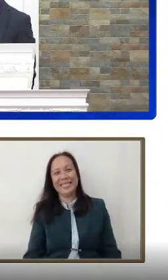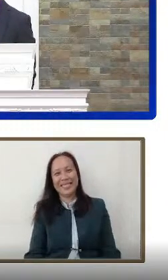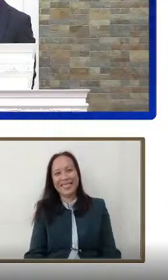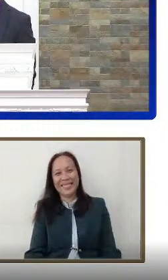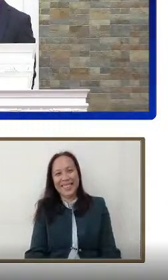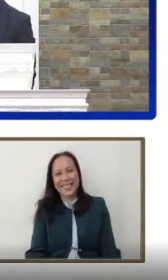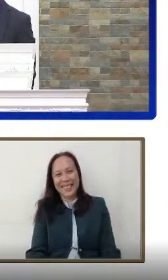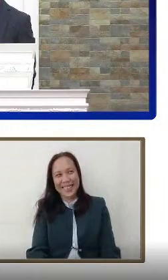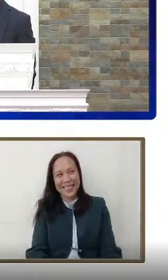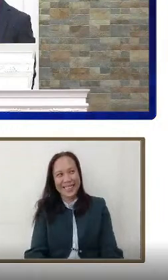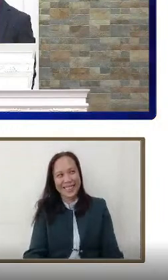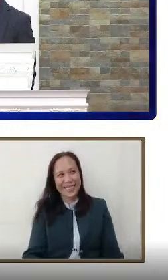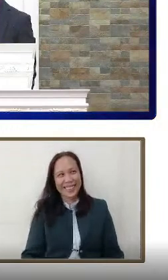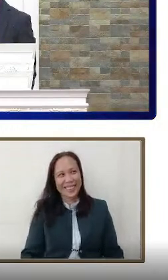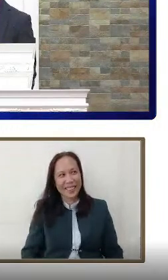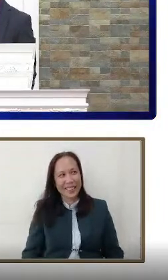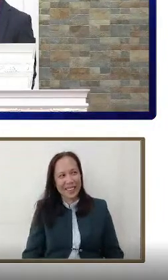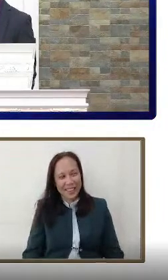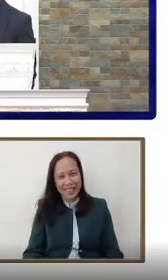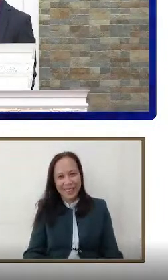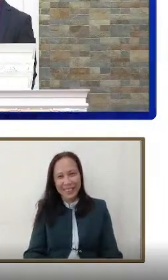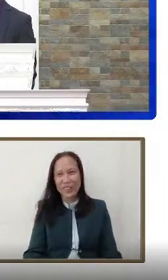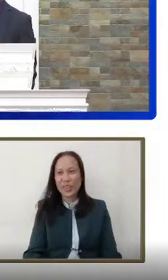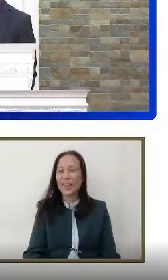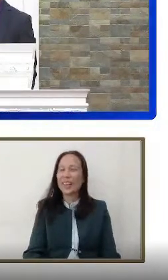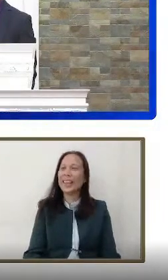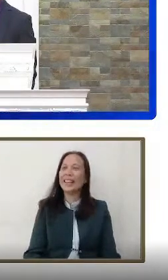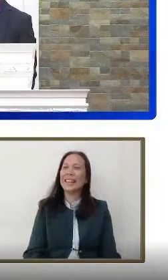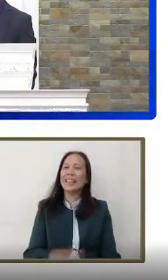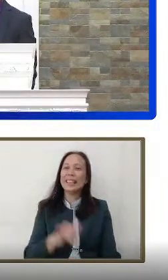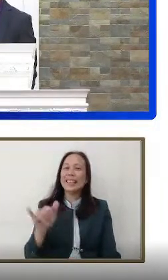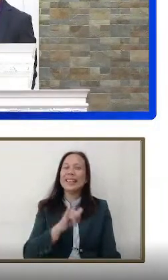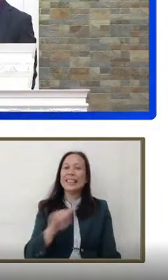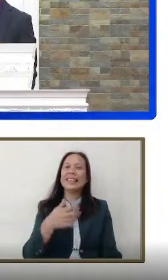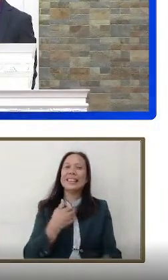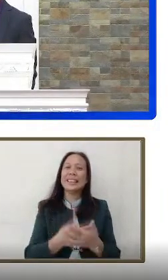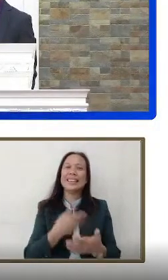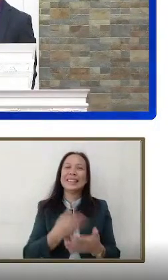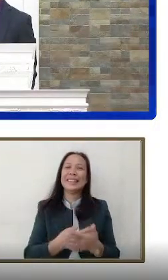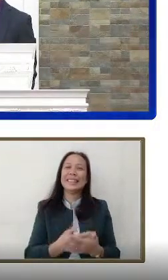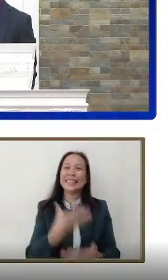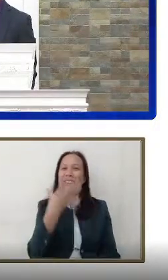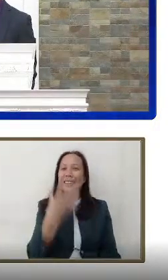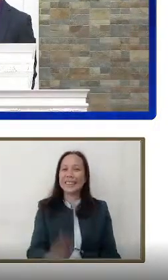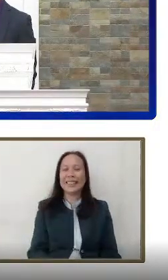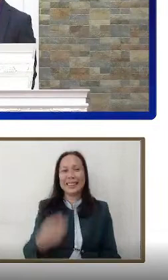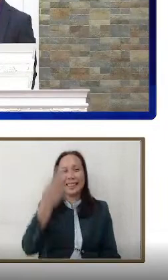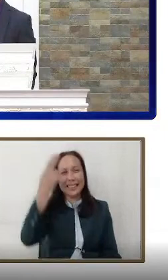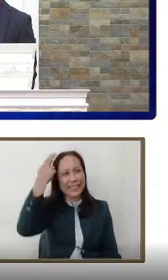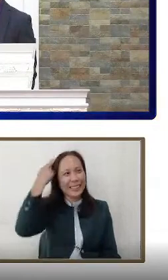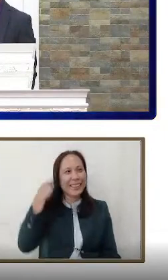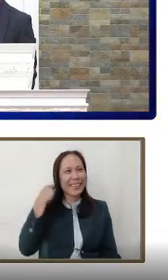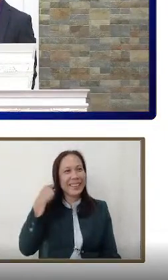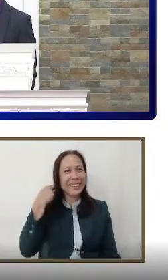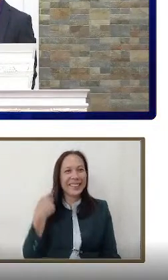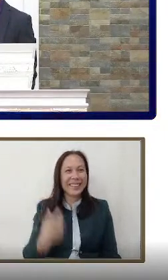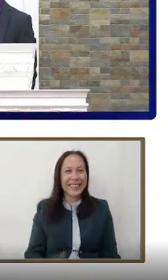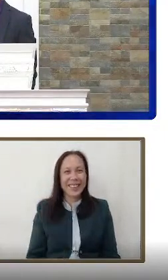ha? Alright. Mauubos na yan, no? Parang hindi pa naman pantay ang pagkahawak mo.